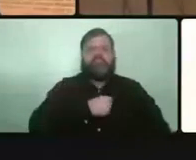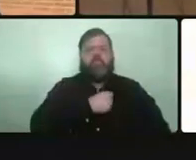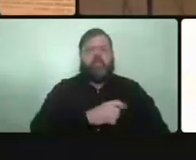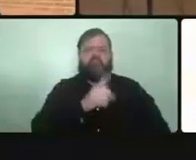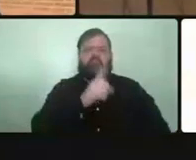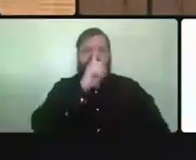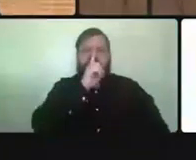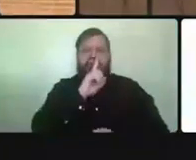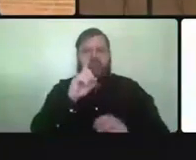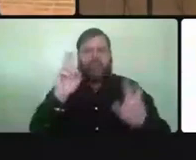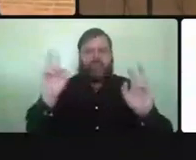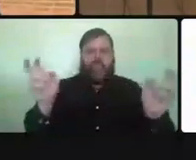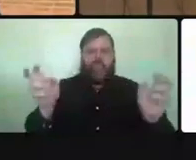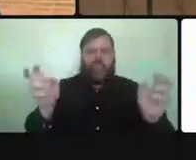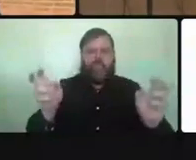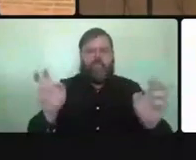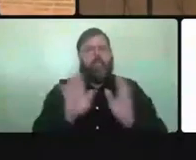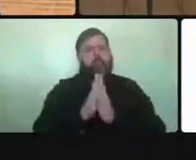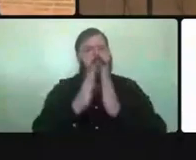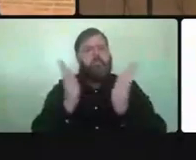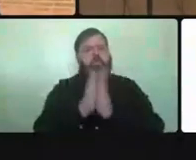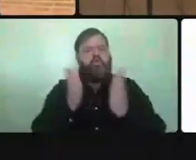Pengine